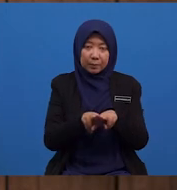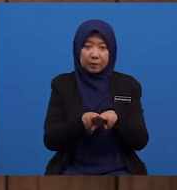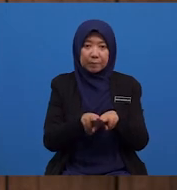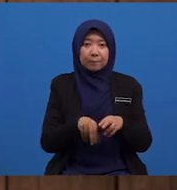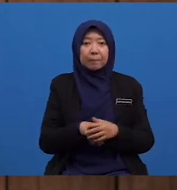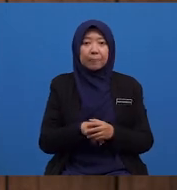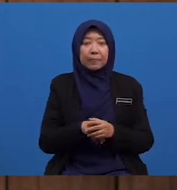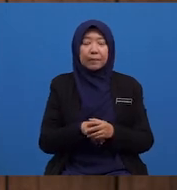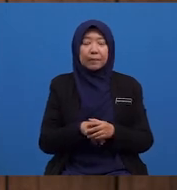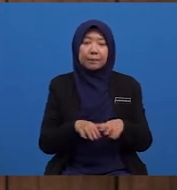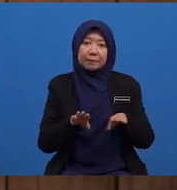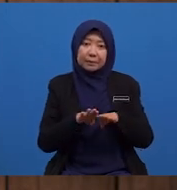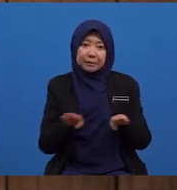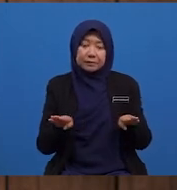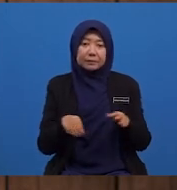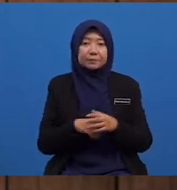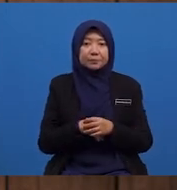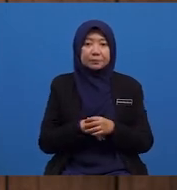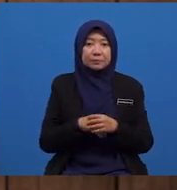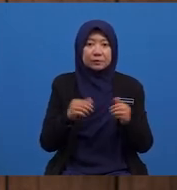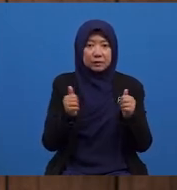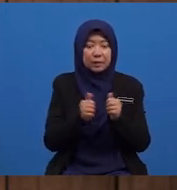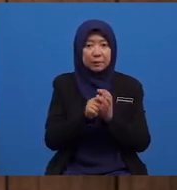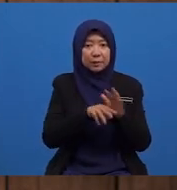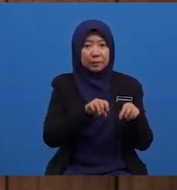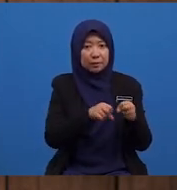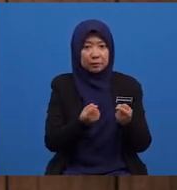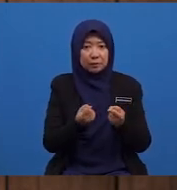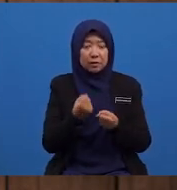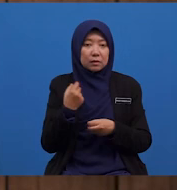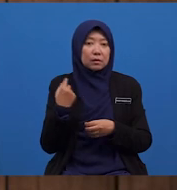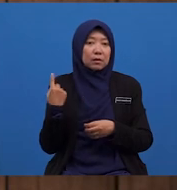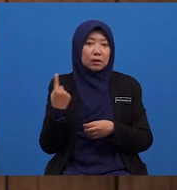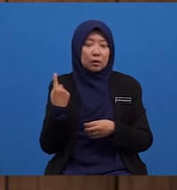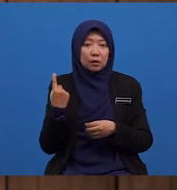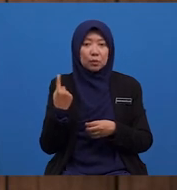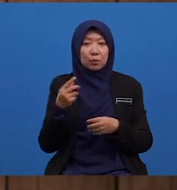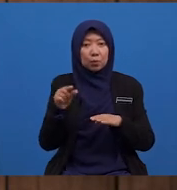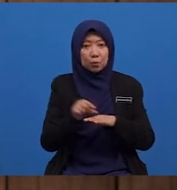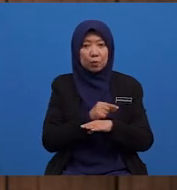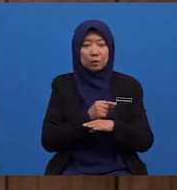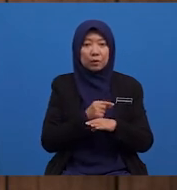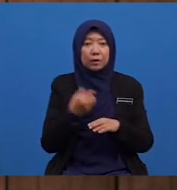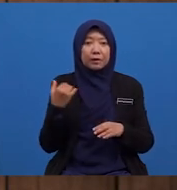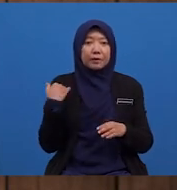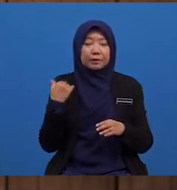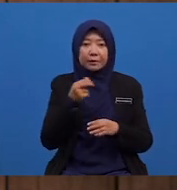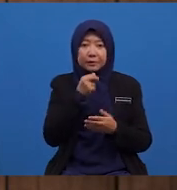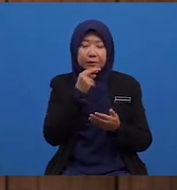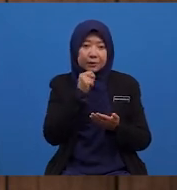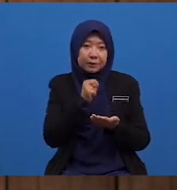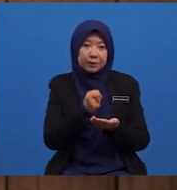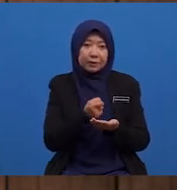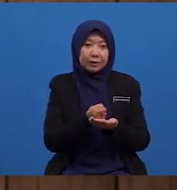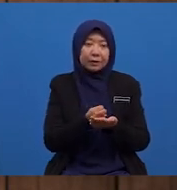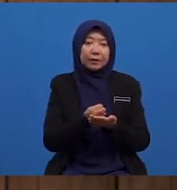Perbezaan antara bidalan dengan pepatah ialah bidalan lebih kerap digunakan, mempunyai nilai ilmu